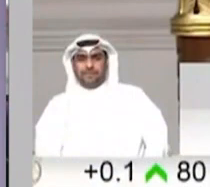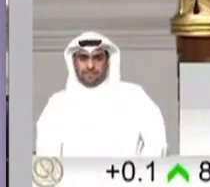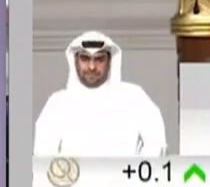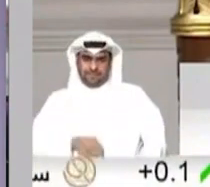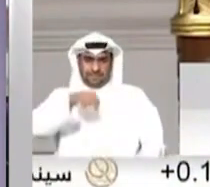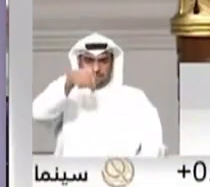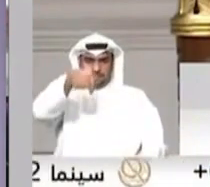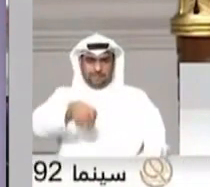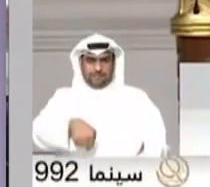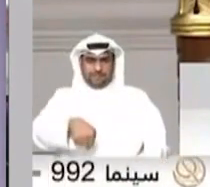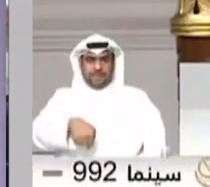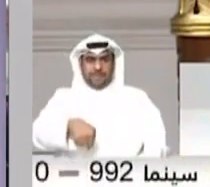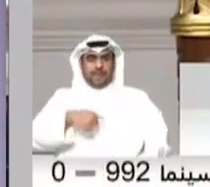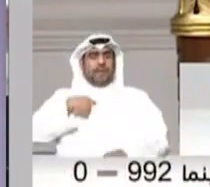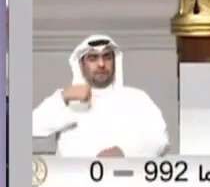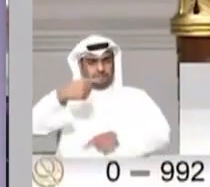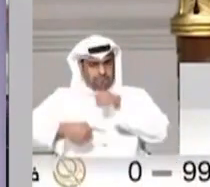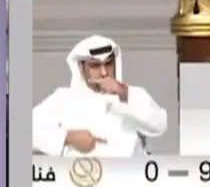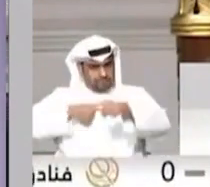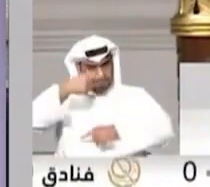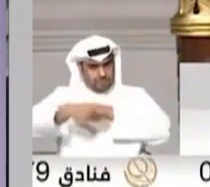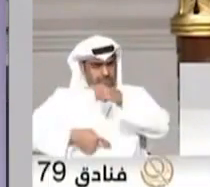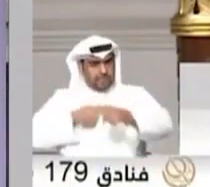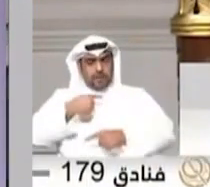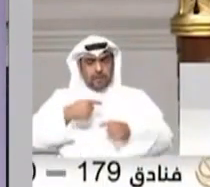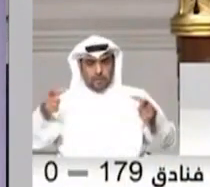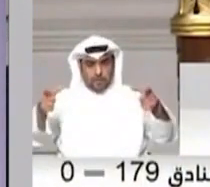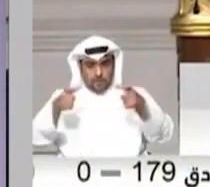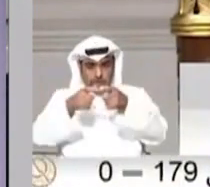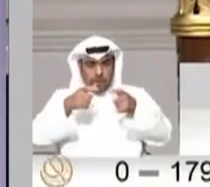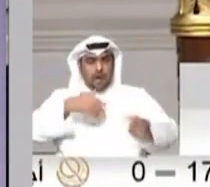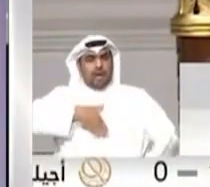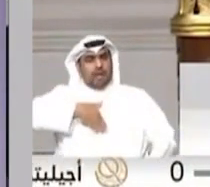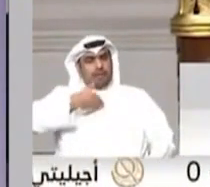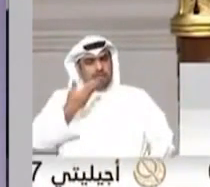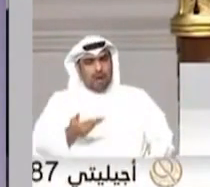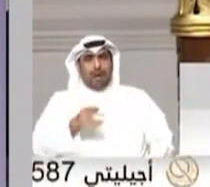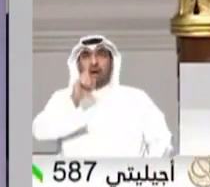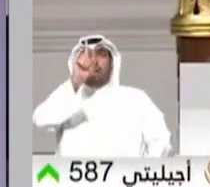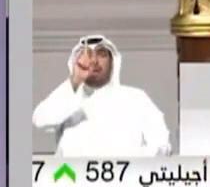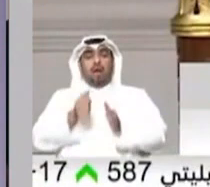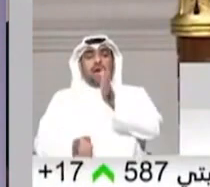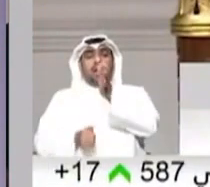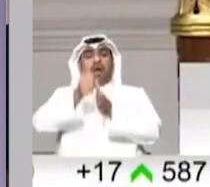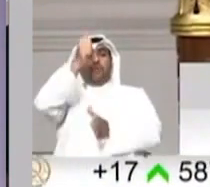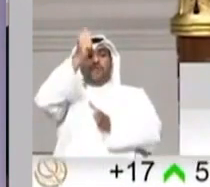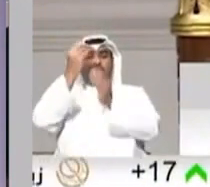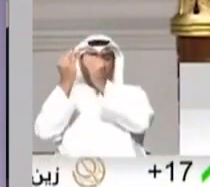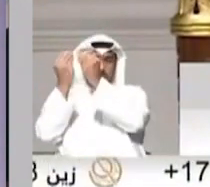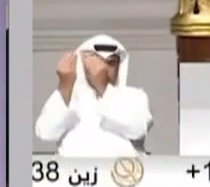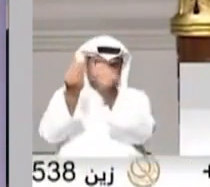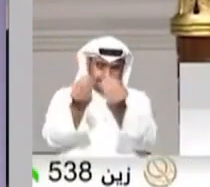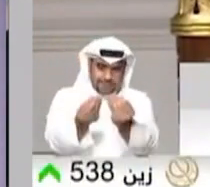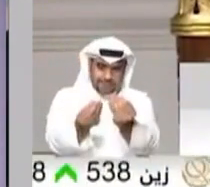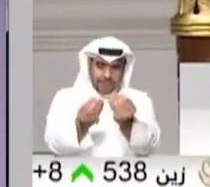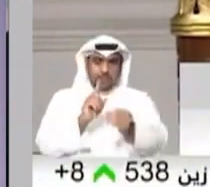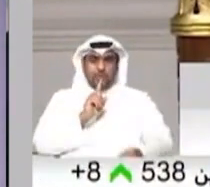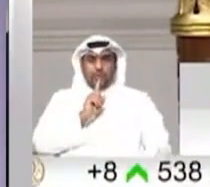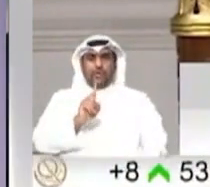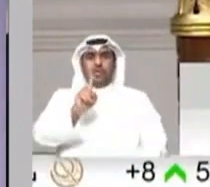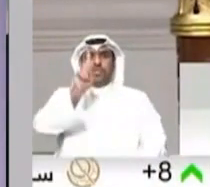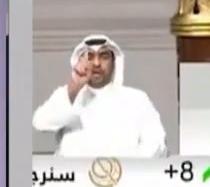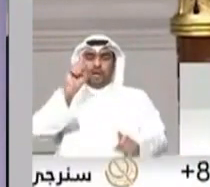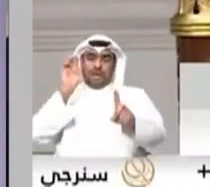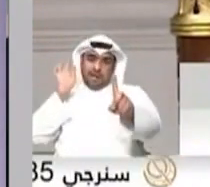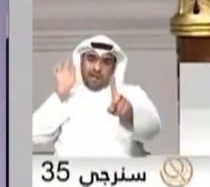على هذه الاجتماعات التوفيق والسداد، وأن يحققوا أهدافهم المنشودة منها